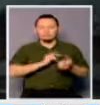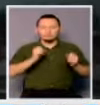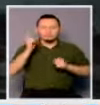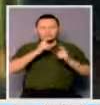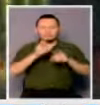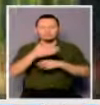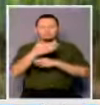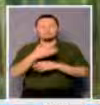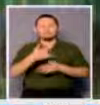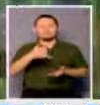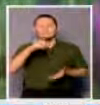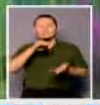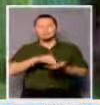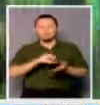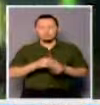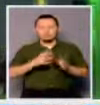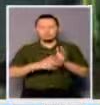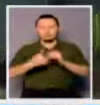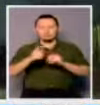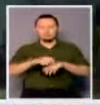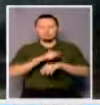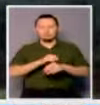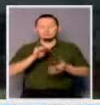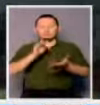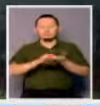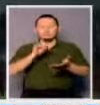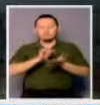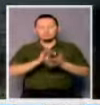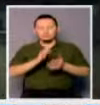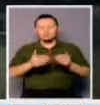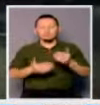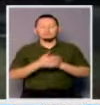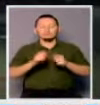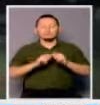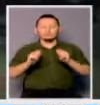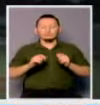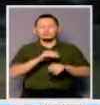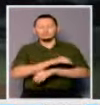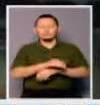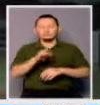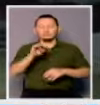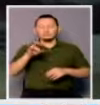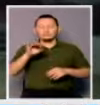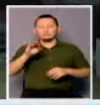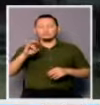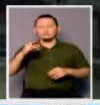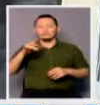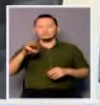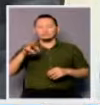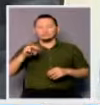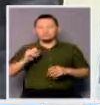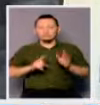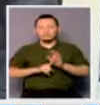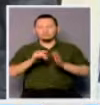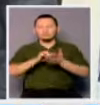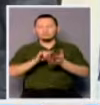строительству флагштока. 91-метровый флагшток будет установлен на новой площади на пересечении улиц Кулманова и Джангельдина. Площадь